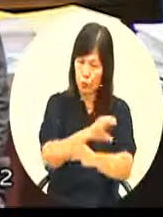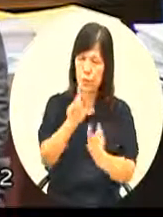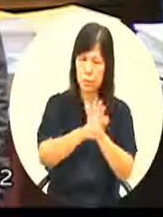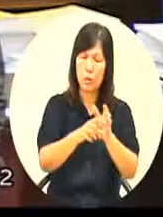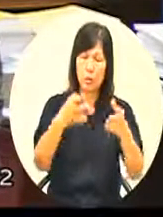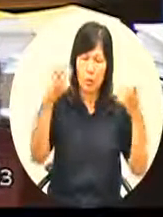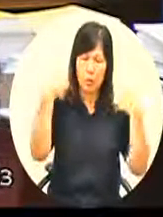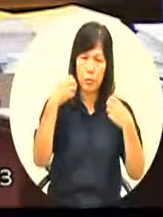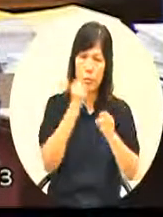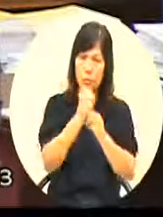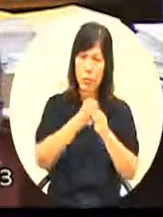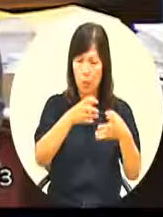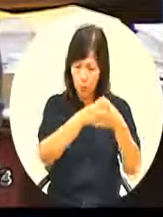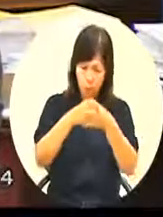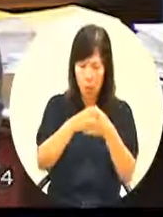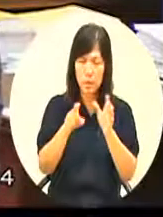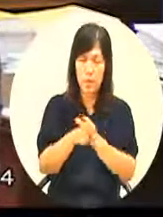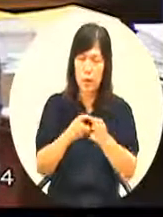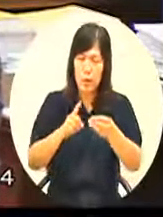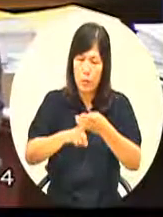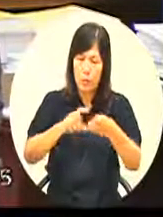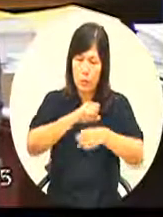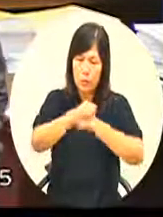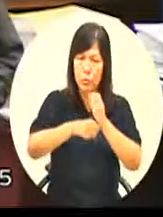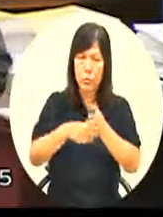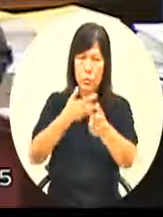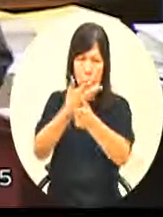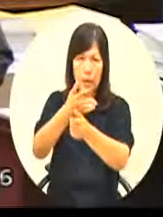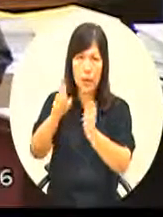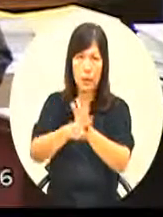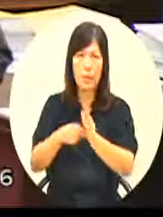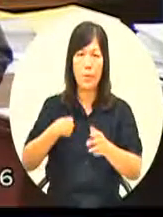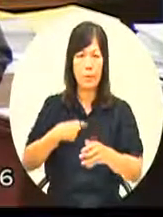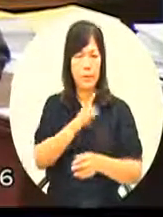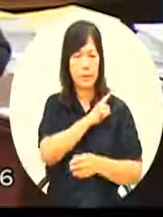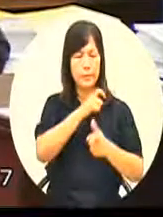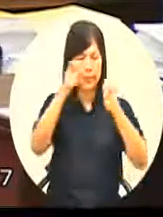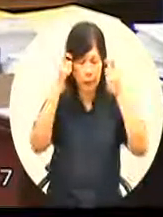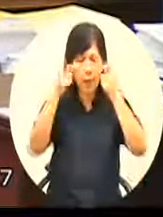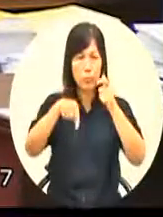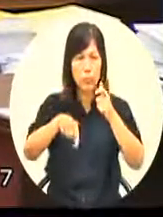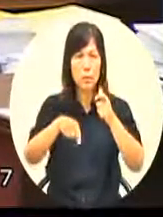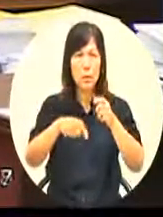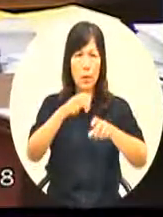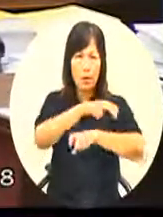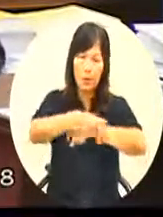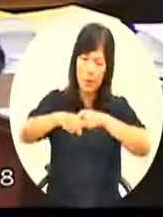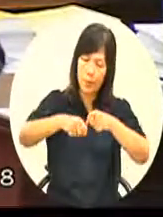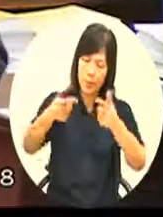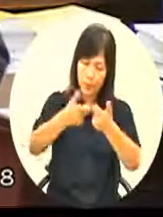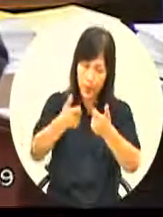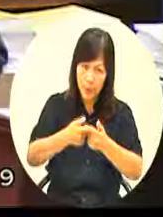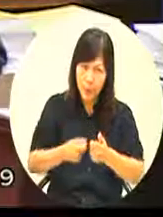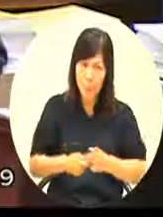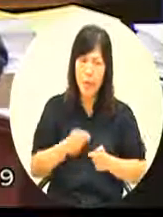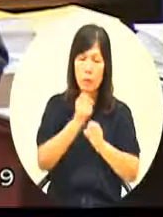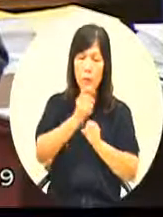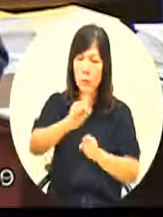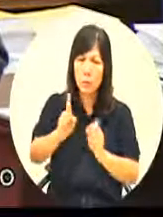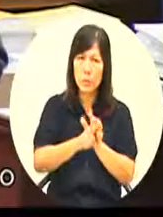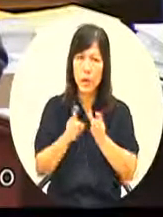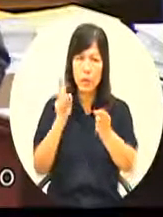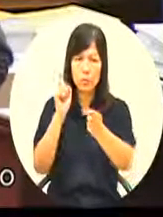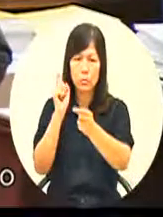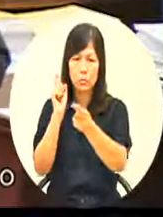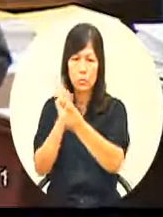团队，应该是可以更主动的去提供一些适合我们高雄的方案的一些配套，怎么去做，我相信现在跟中央的沟